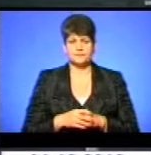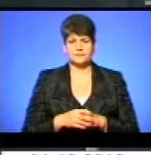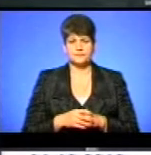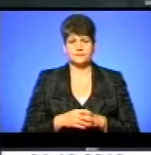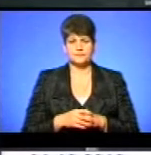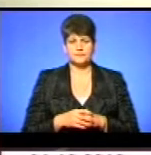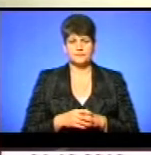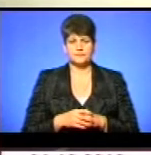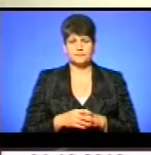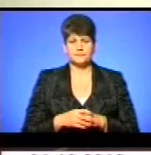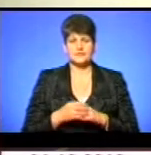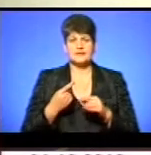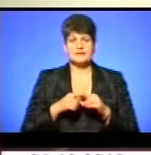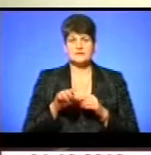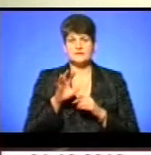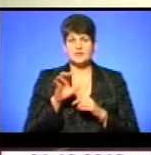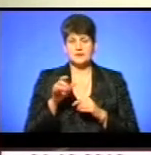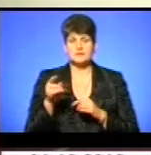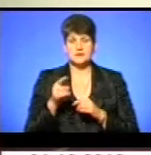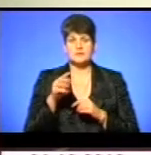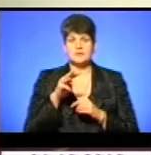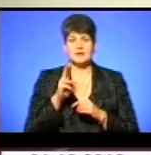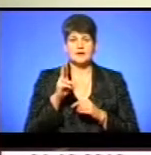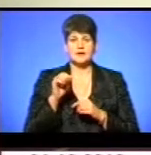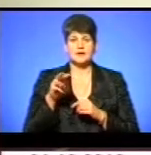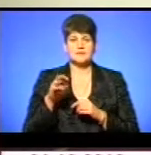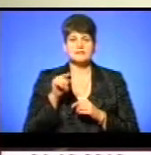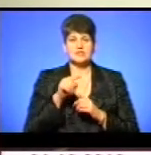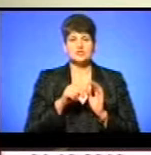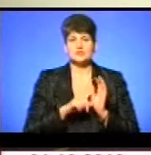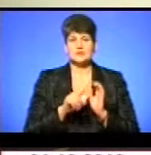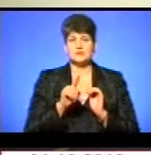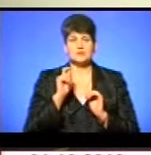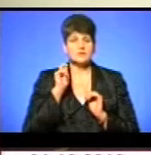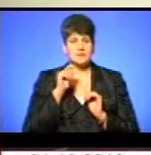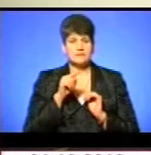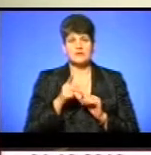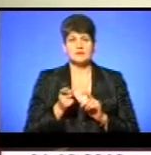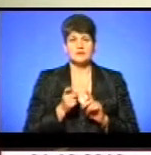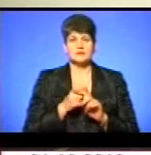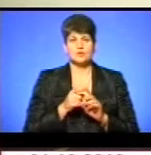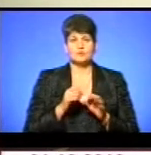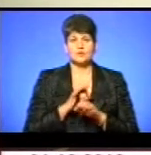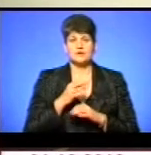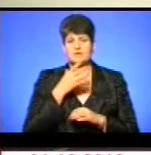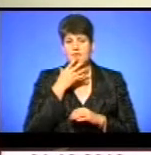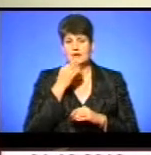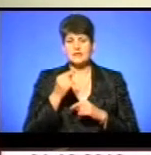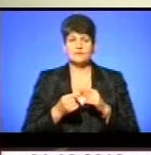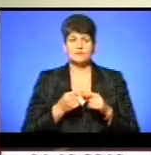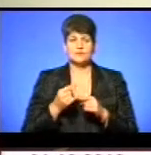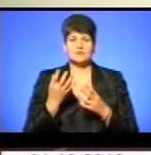Буденчука. Це світлина тернополянки Марії Камінської. Їй 61 рік. Вона долучилась до проєкту «Файні внуки».